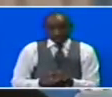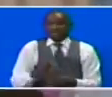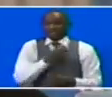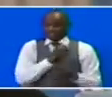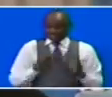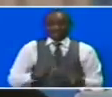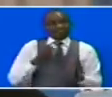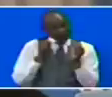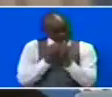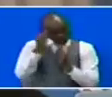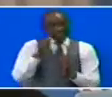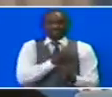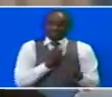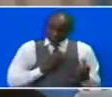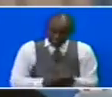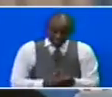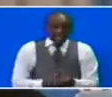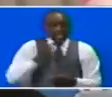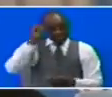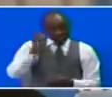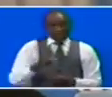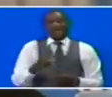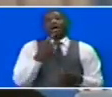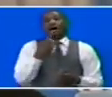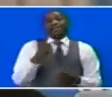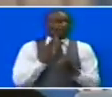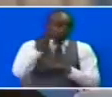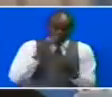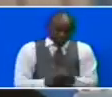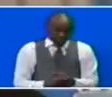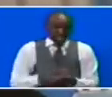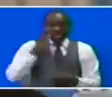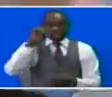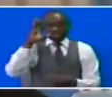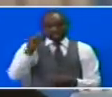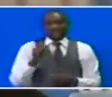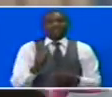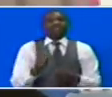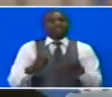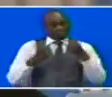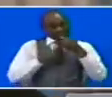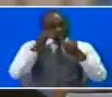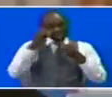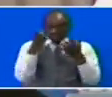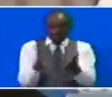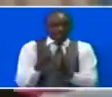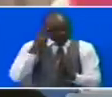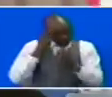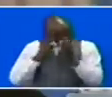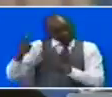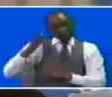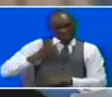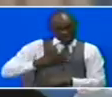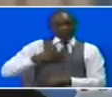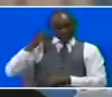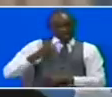senators 15, wabunge wasiopungua 100 na MCAs wasiopungua 600, and that vision is firmly